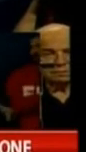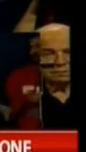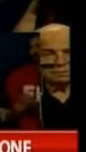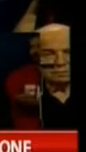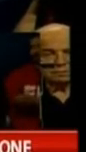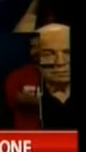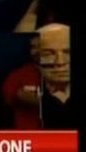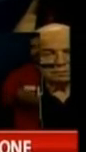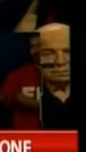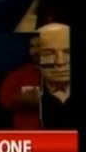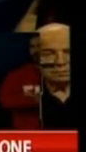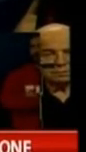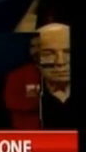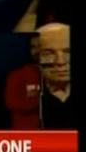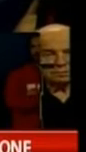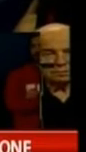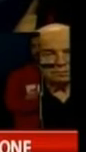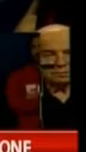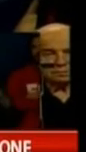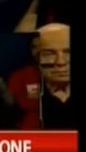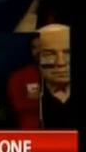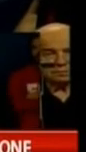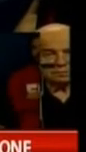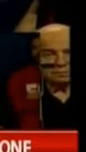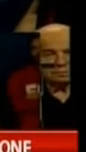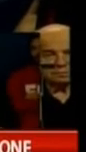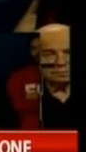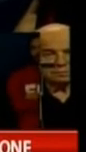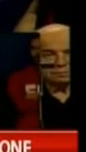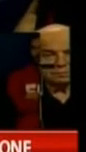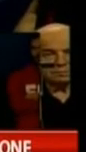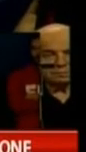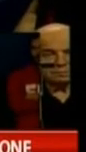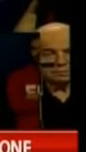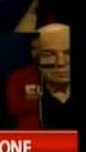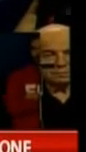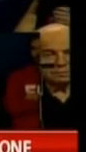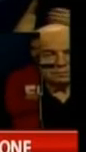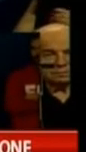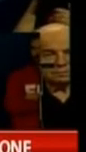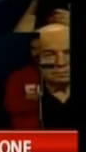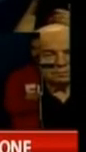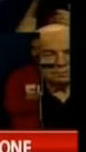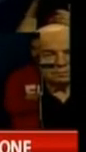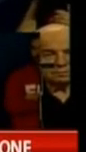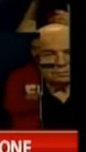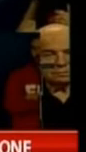correttamente di avviare un processo di revisione limitato, rispettoso delle regole